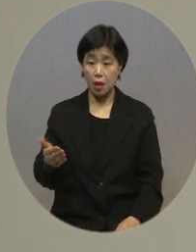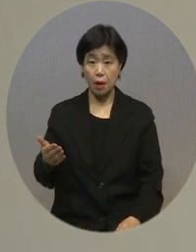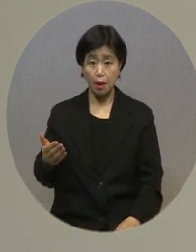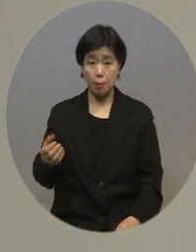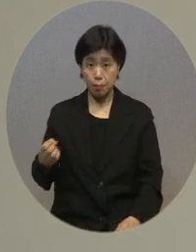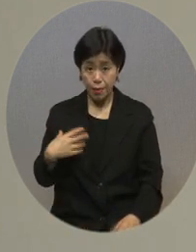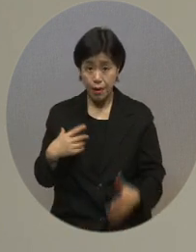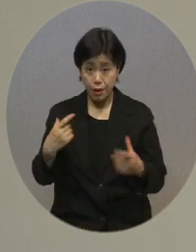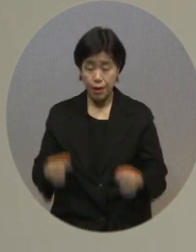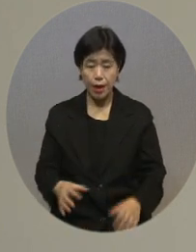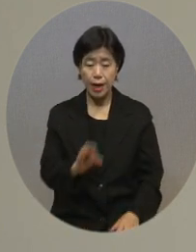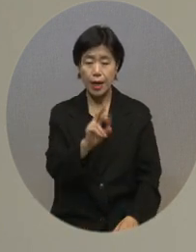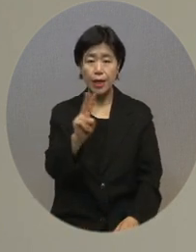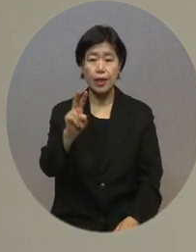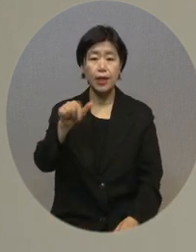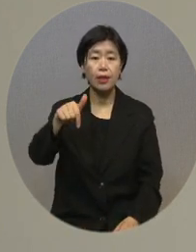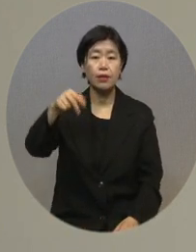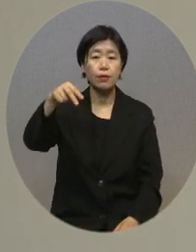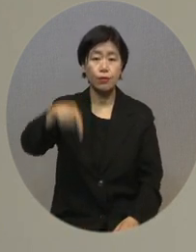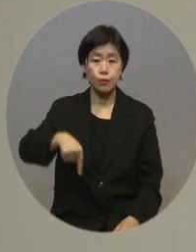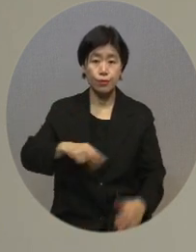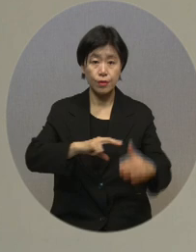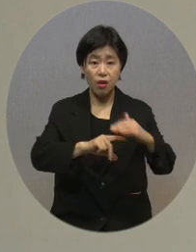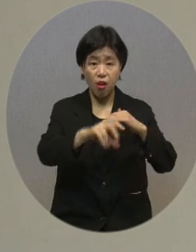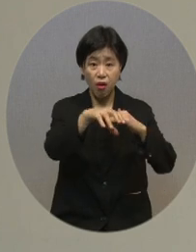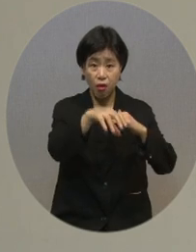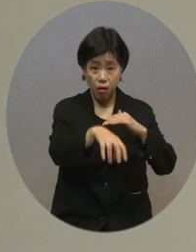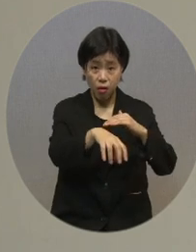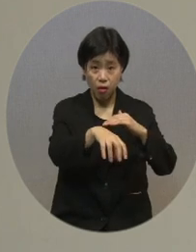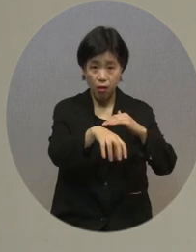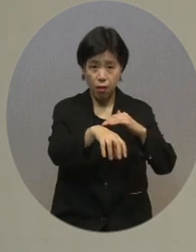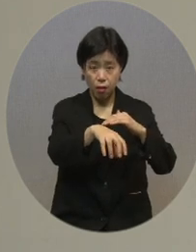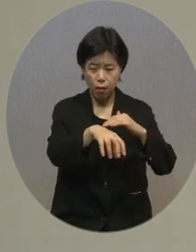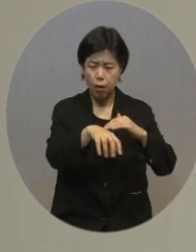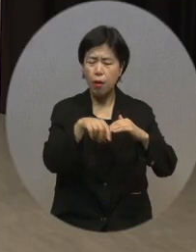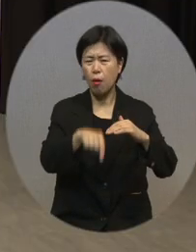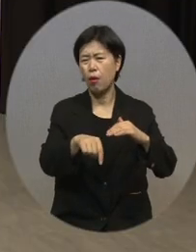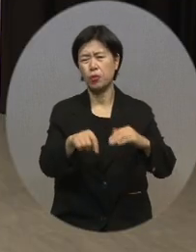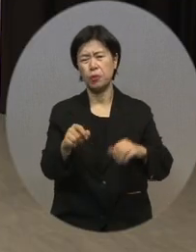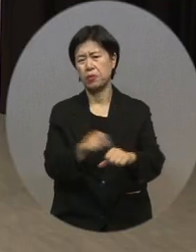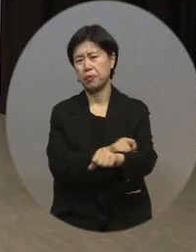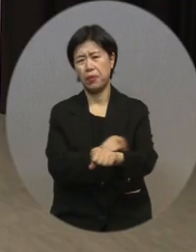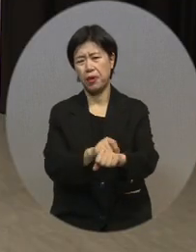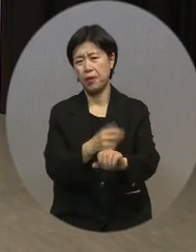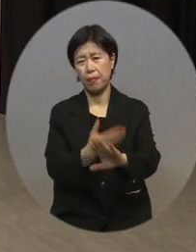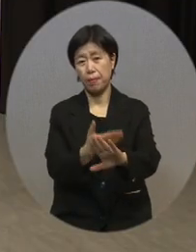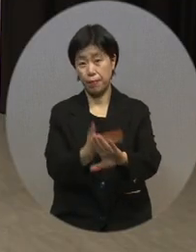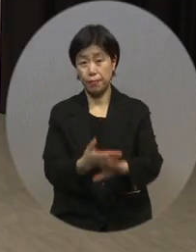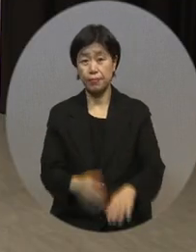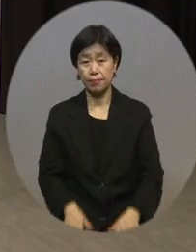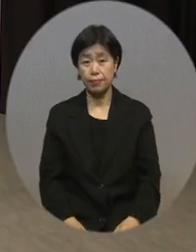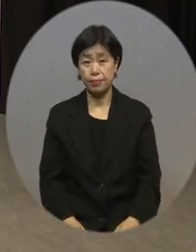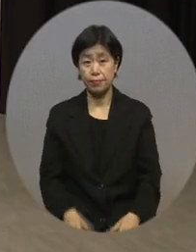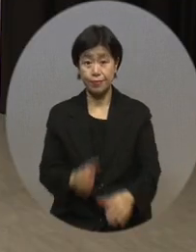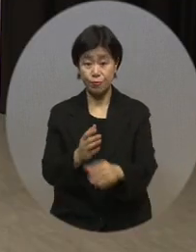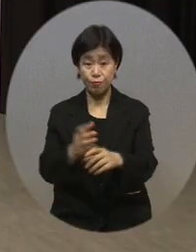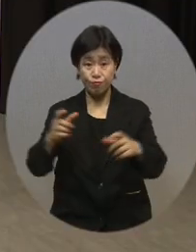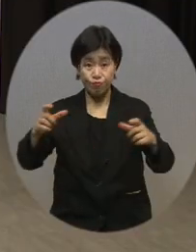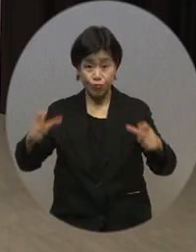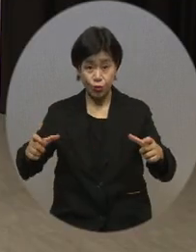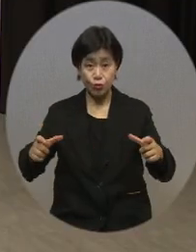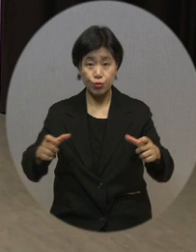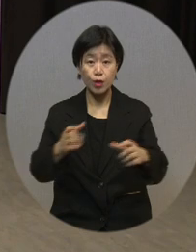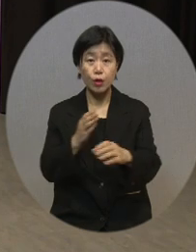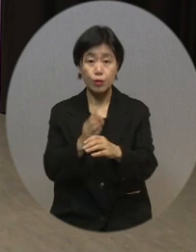약수역 근처는 그 규정이 지금 포함이 안 돼 있어요. 네. 중구의 중심부는 그렇게 해서 회현동,